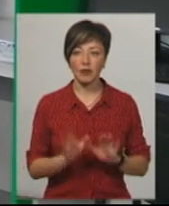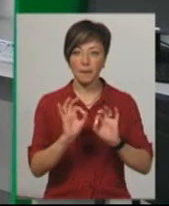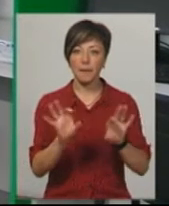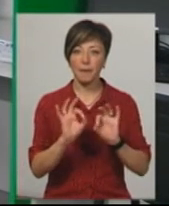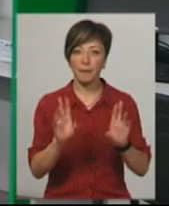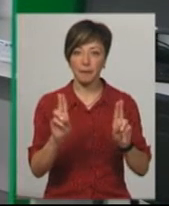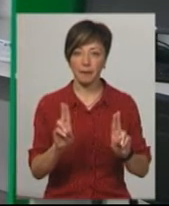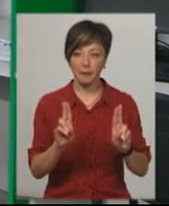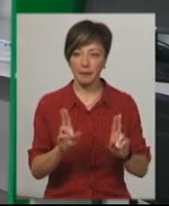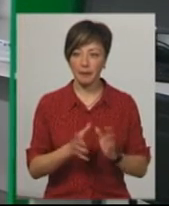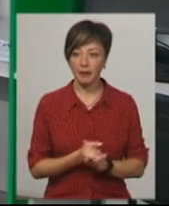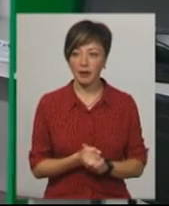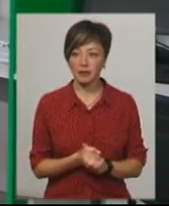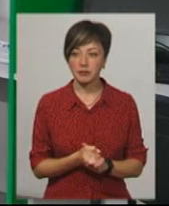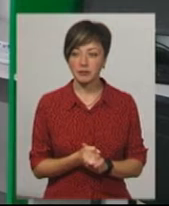використовує,